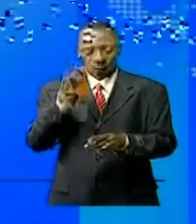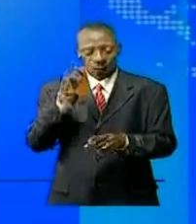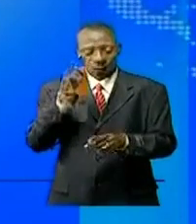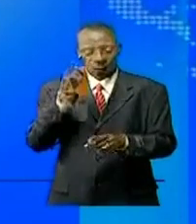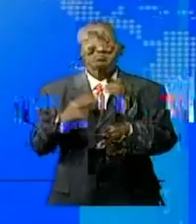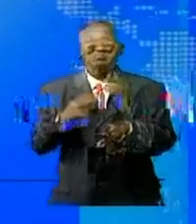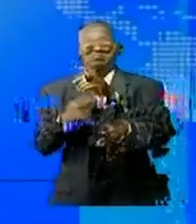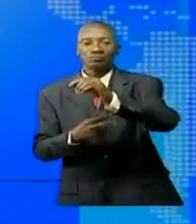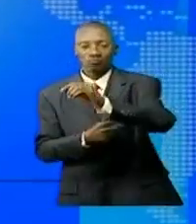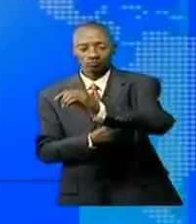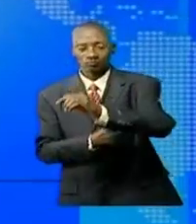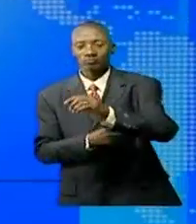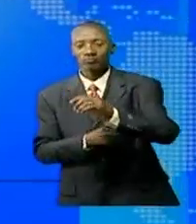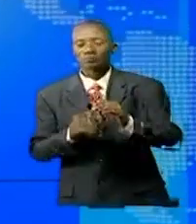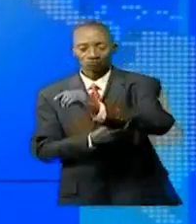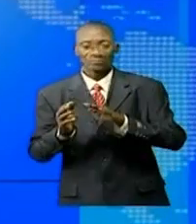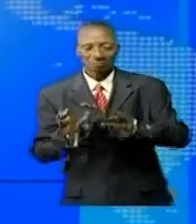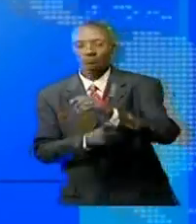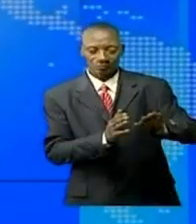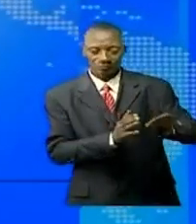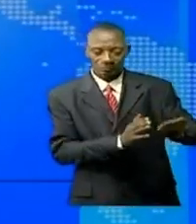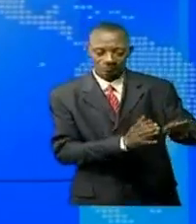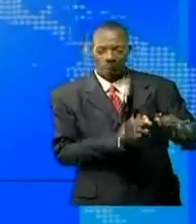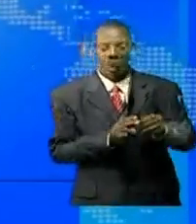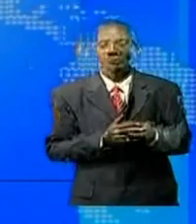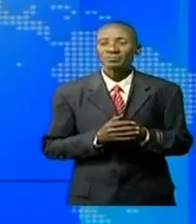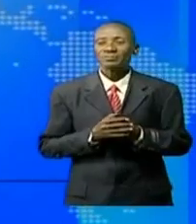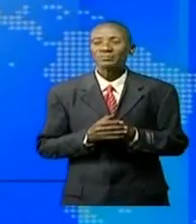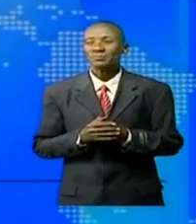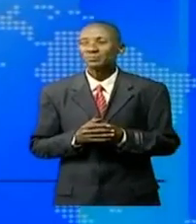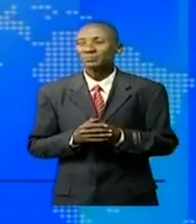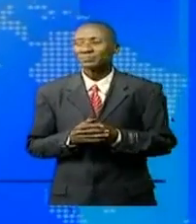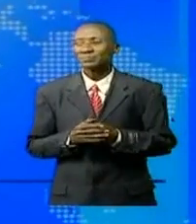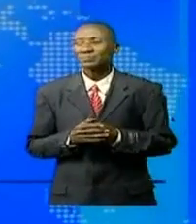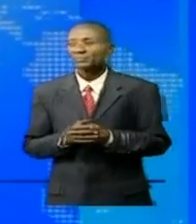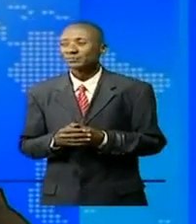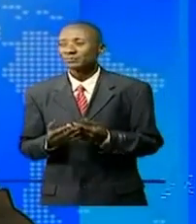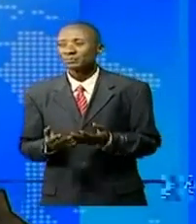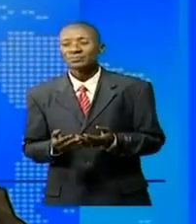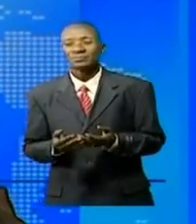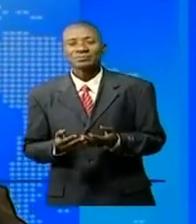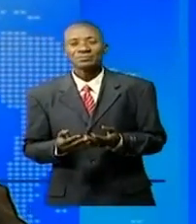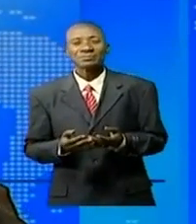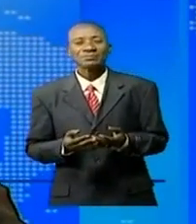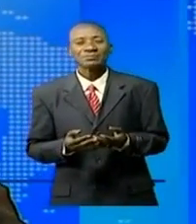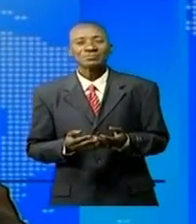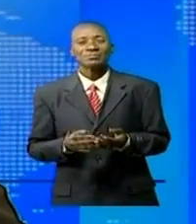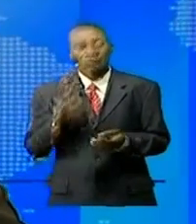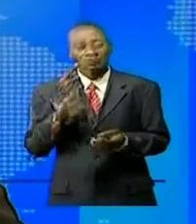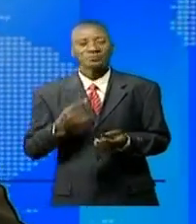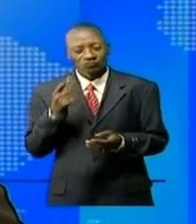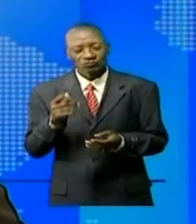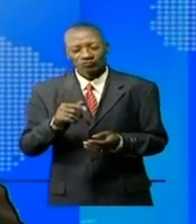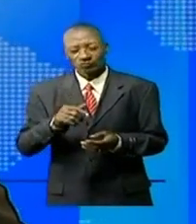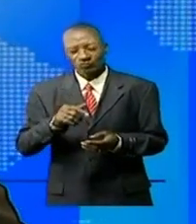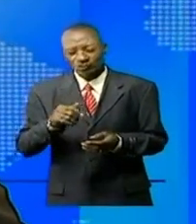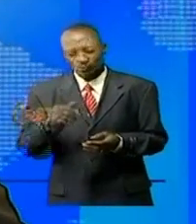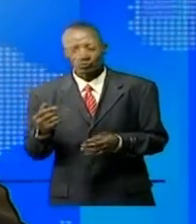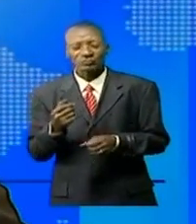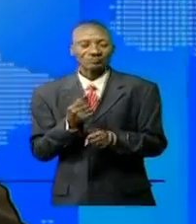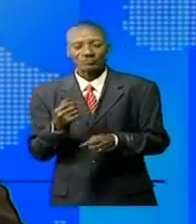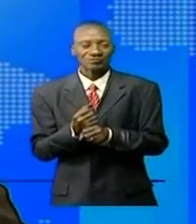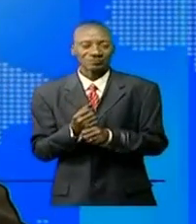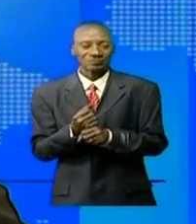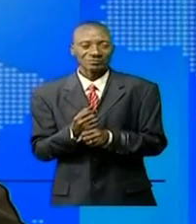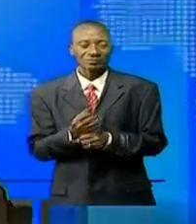Le 17 du Mouamba revêt sa robe. Des travaux d'assainissement ont été lancés par la Fondation Nzela et